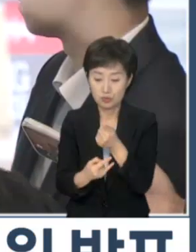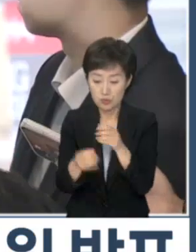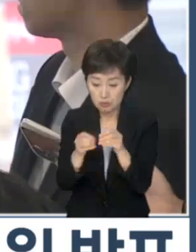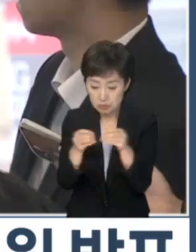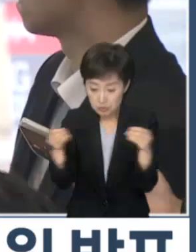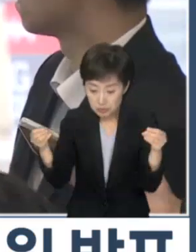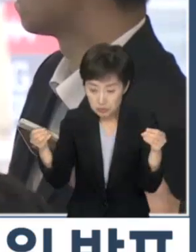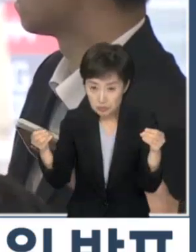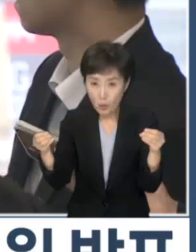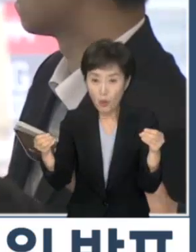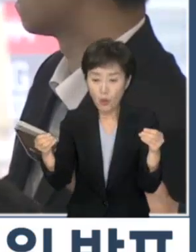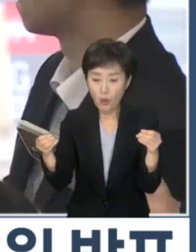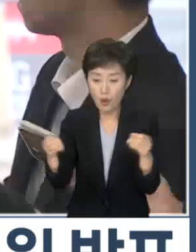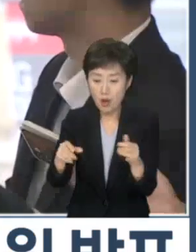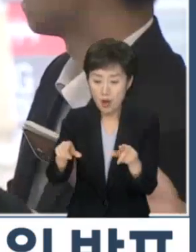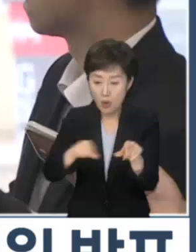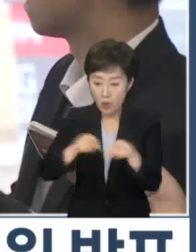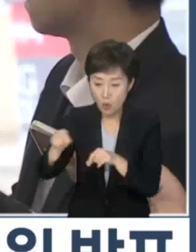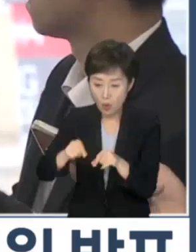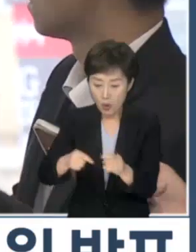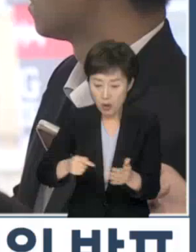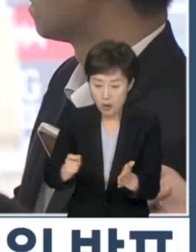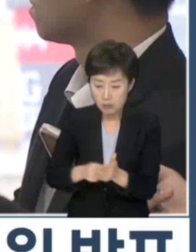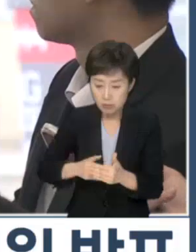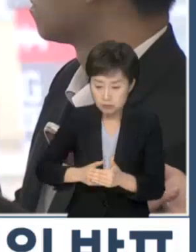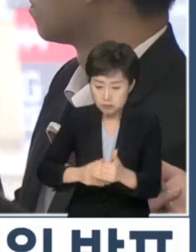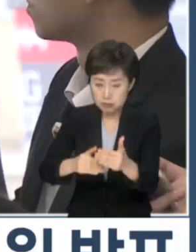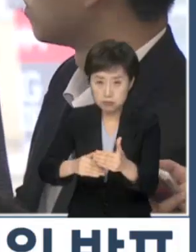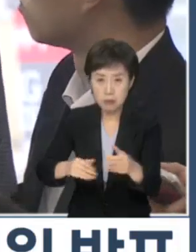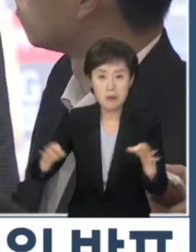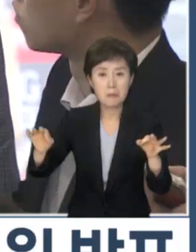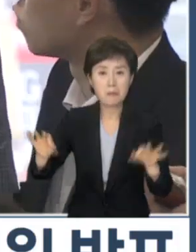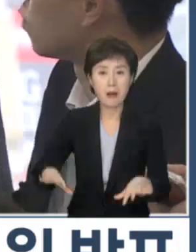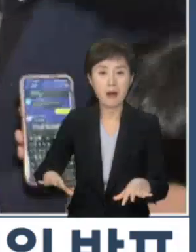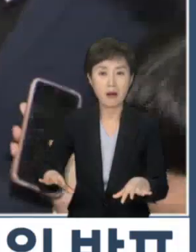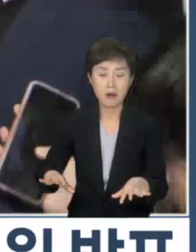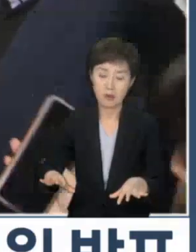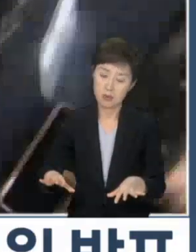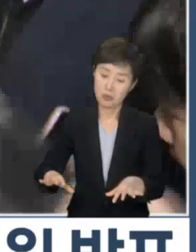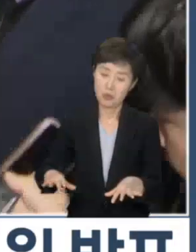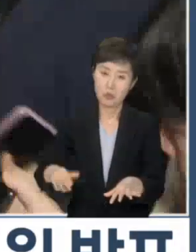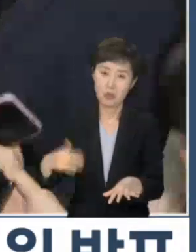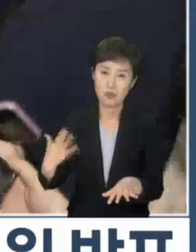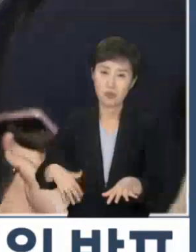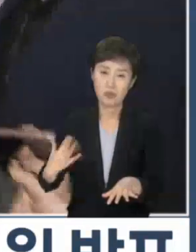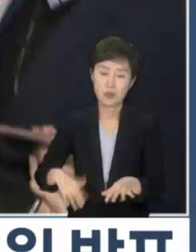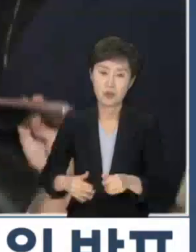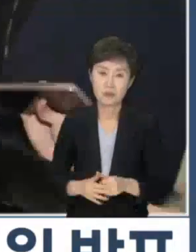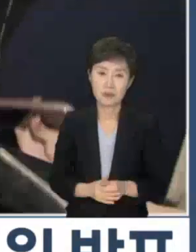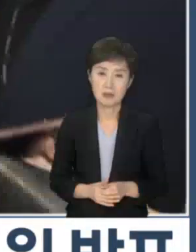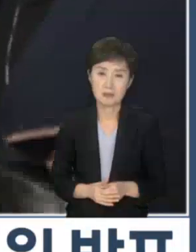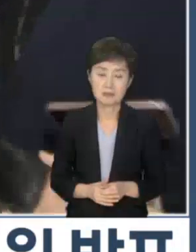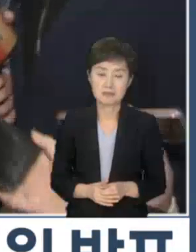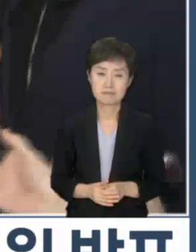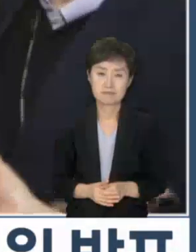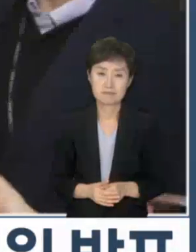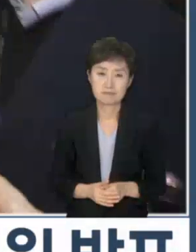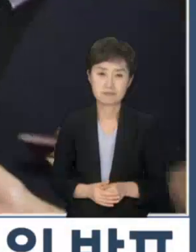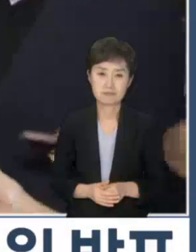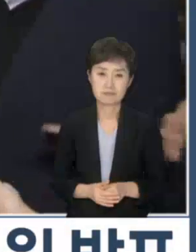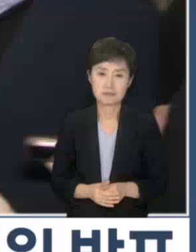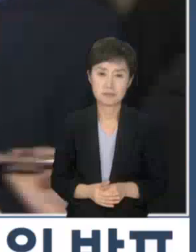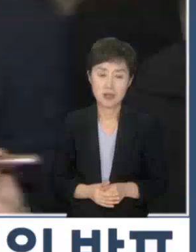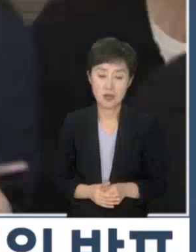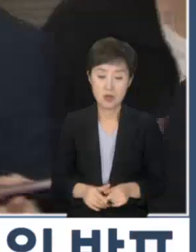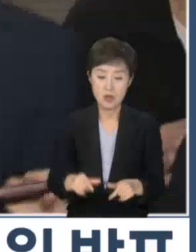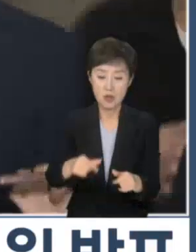이렇게 빨리 구성이 됐다는 내용을 상당히 어려움이 있지 않을까 이런 얘기도 나오지 않았습니까? 그렇지만은